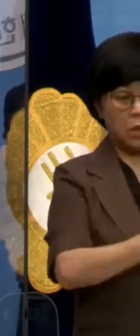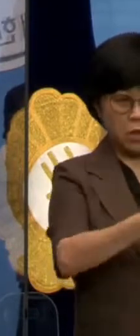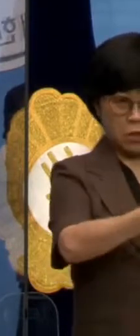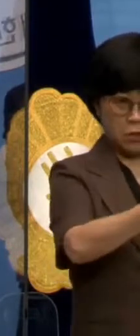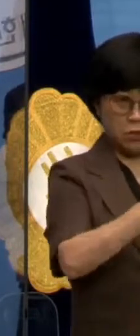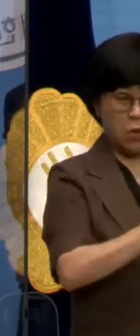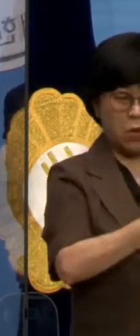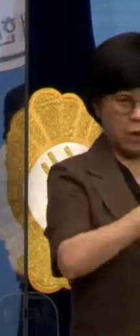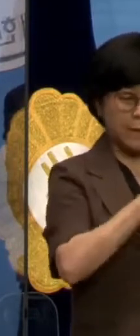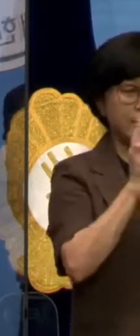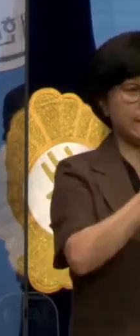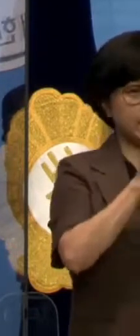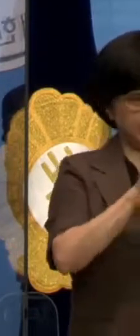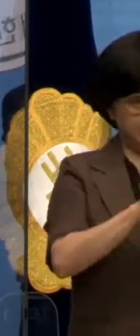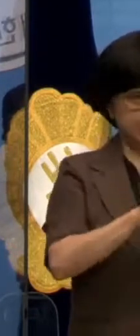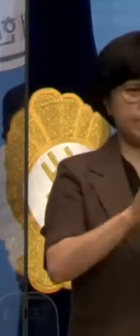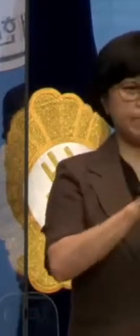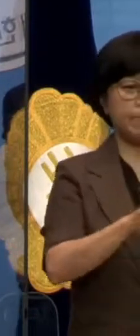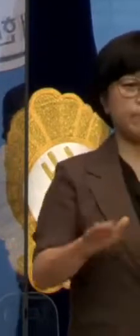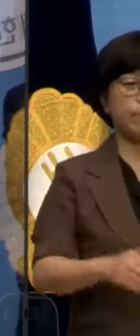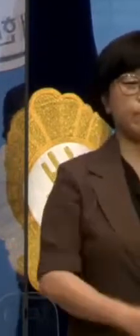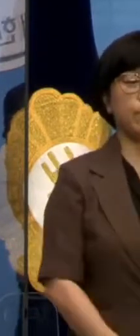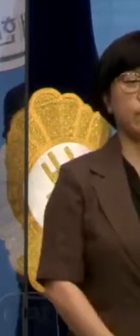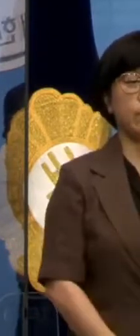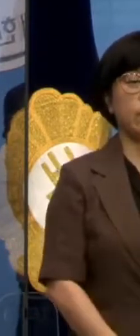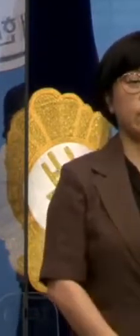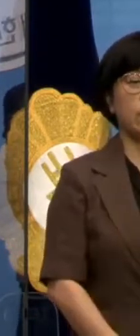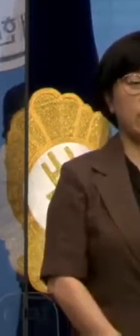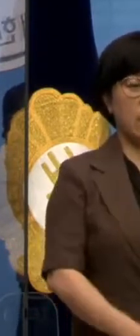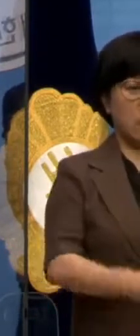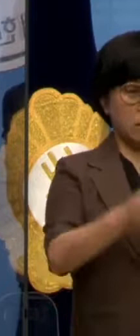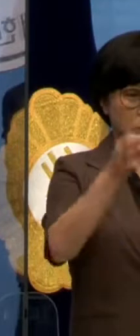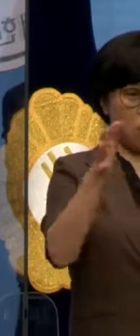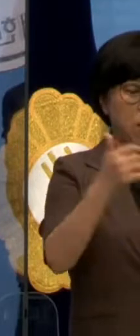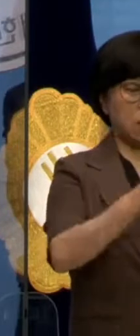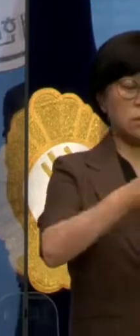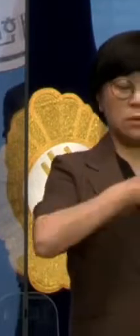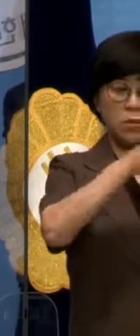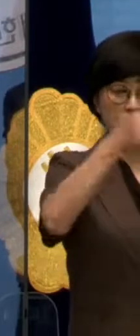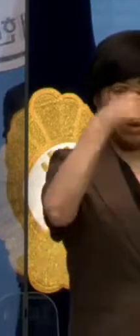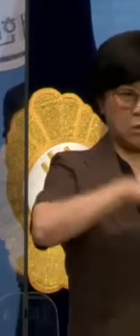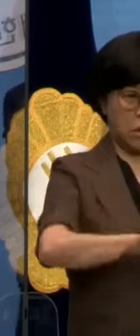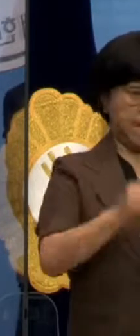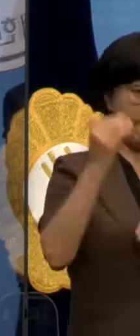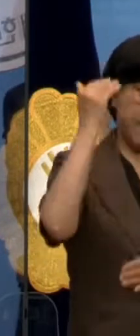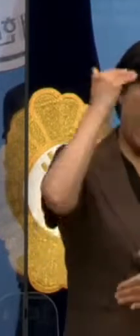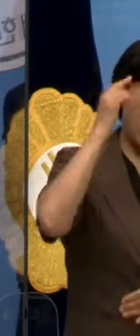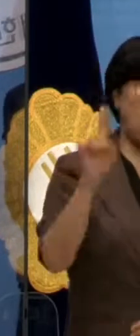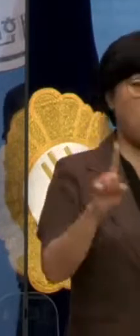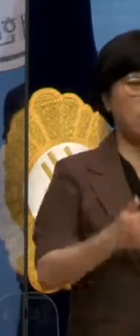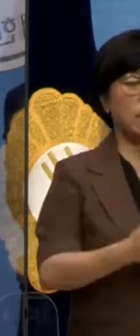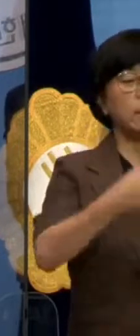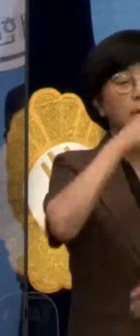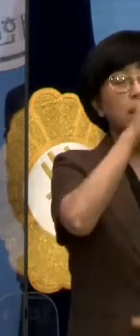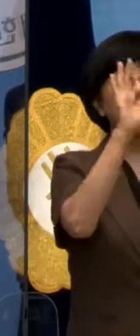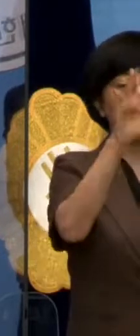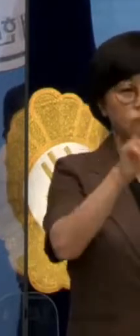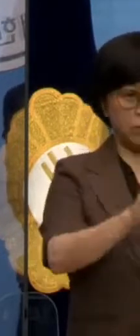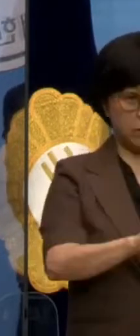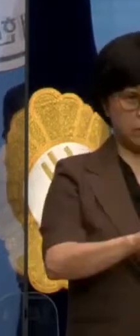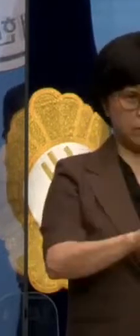직접 챙겨나가겠습니다. 그동안 철도 지하화의 걸림돌은 예산